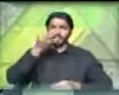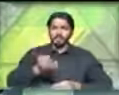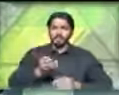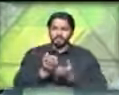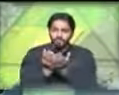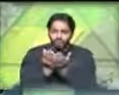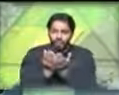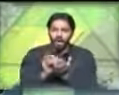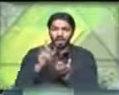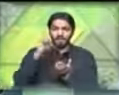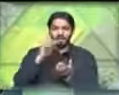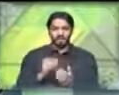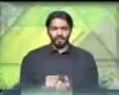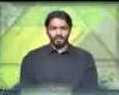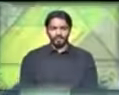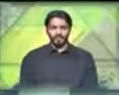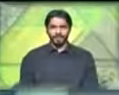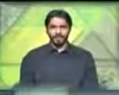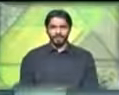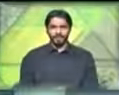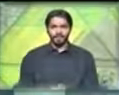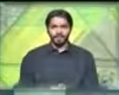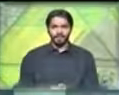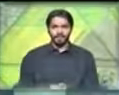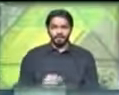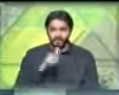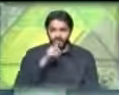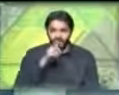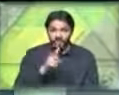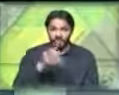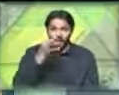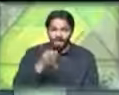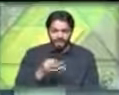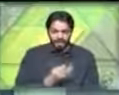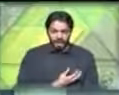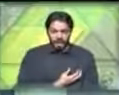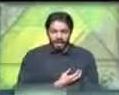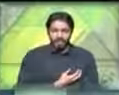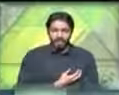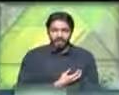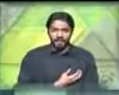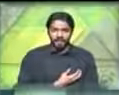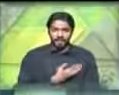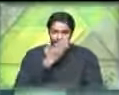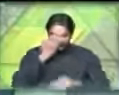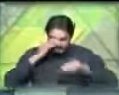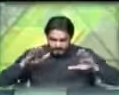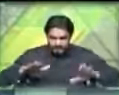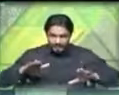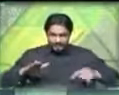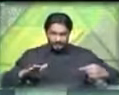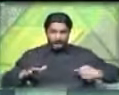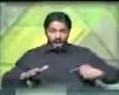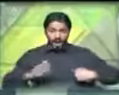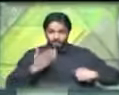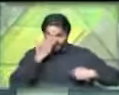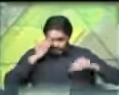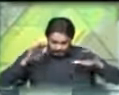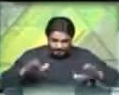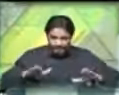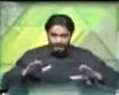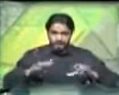يدي ربنا. نعم. وأن نطرح قلوبنا بين يديه سبحانه سجدا،